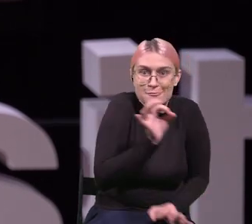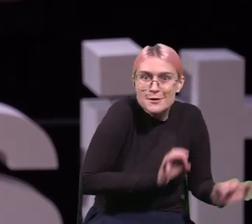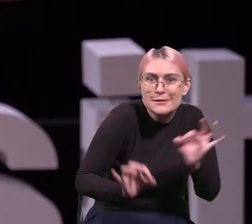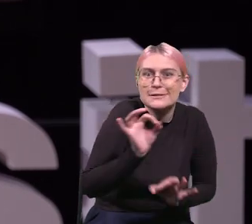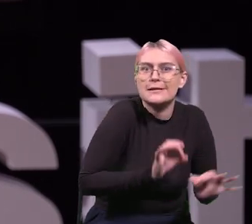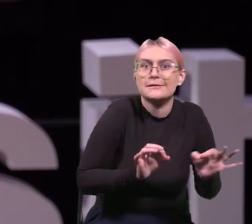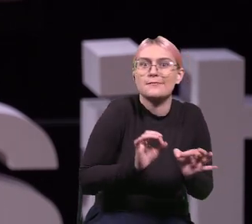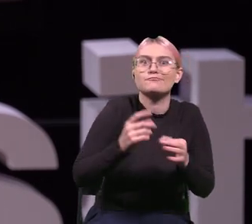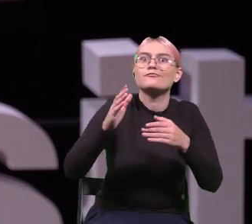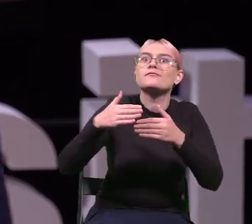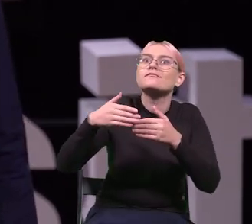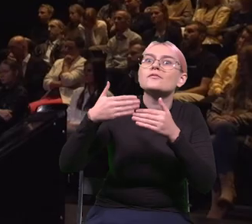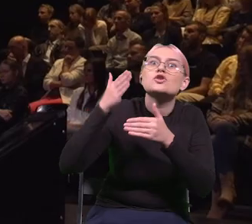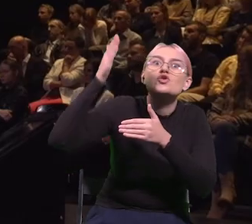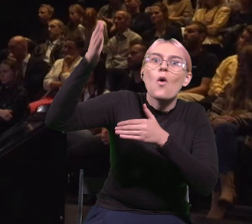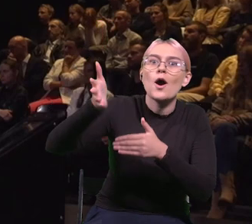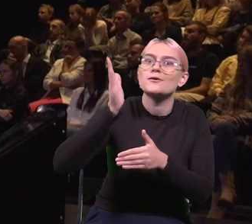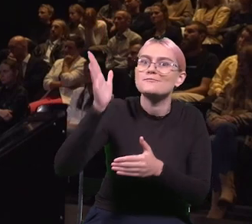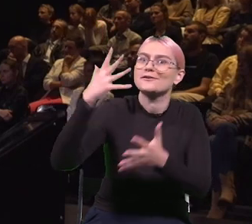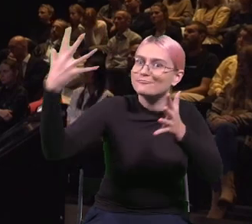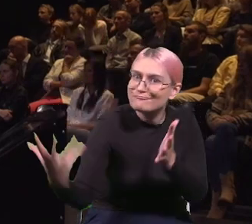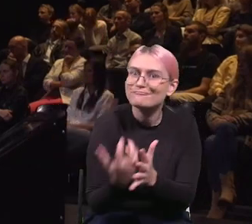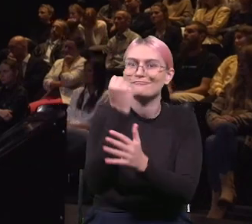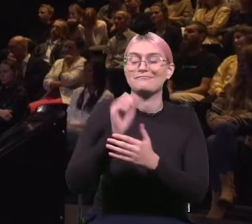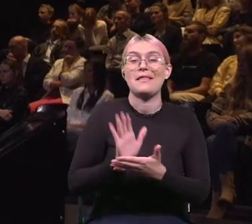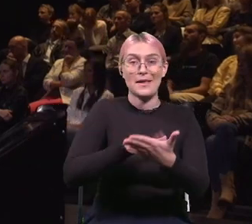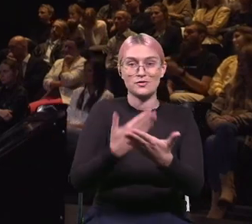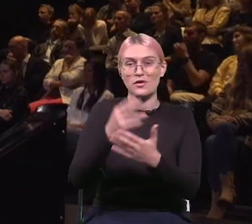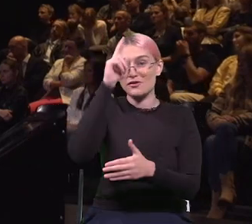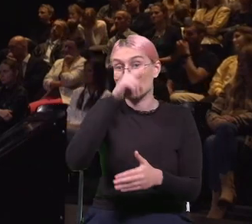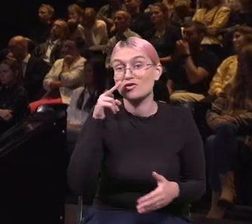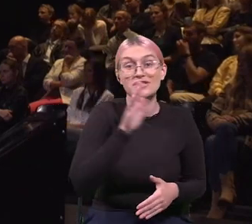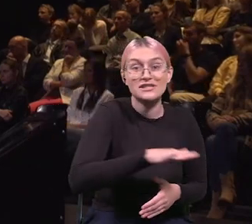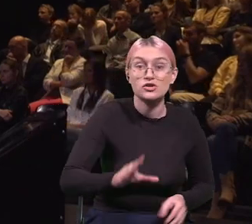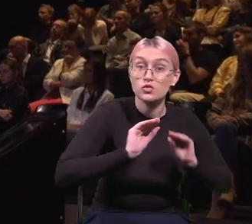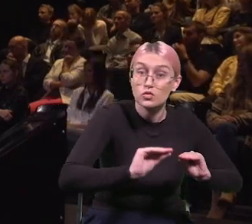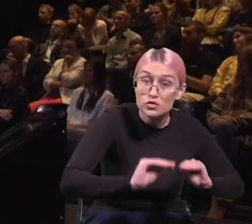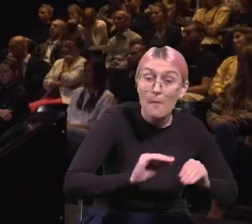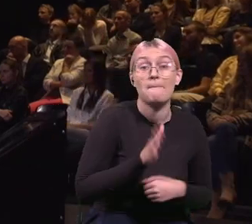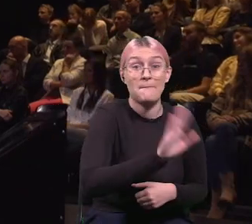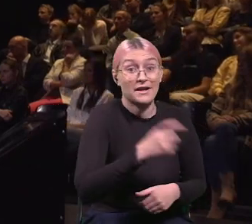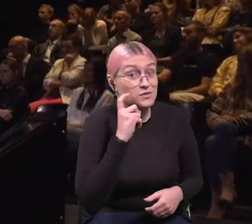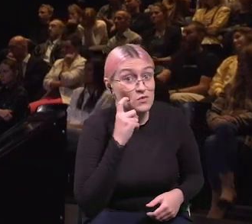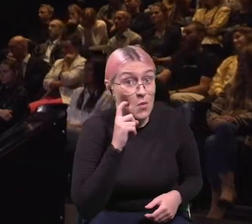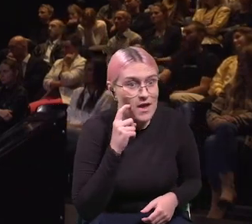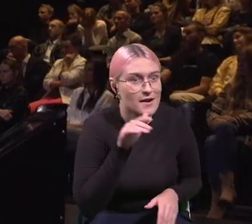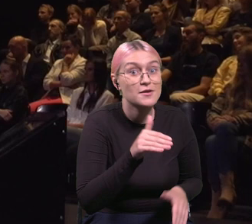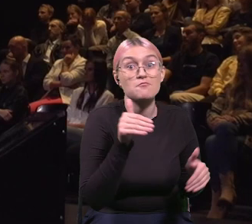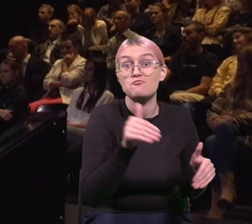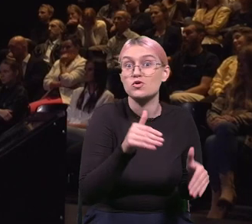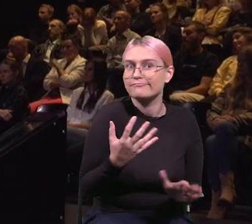jedz kolejnego cukierka teraz, tylko zostaw go na później, uczą rodzice. psychologowie i socjologowie mówią, że to jest